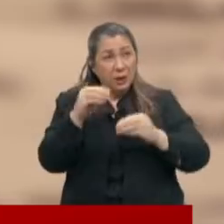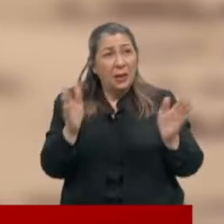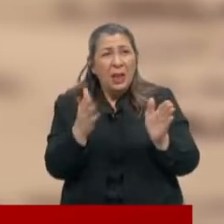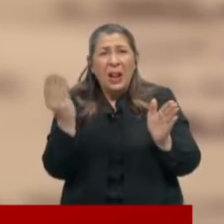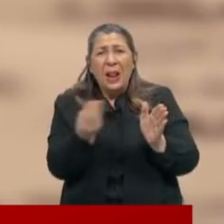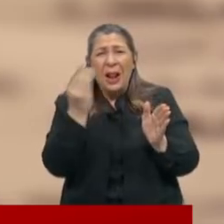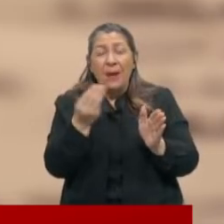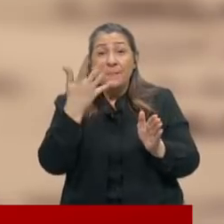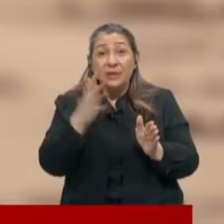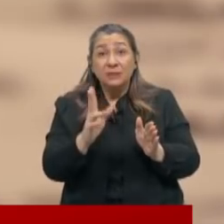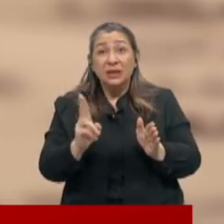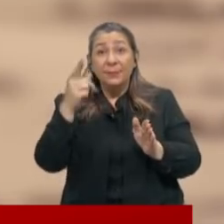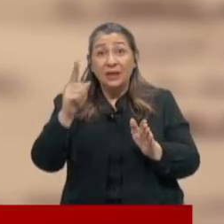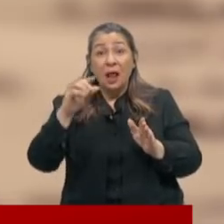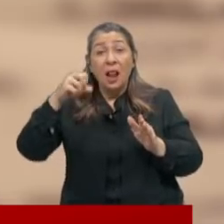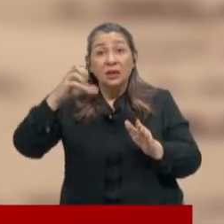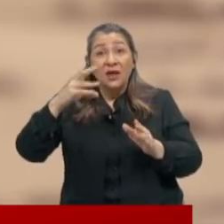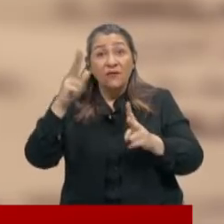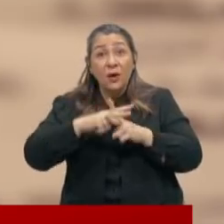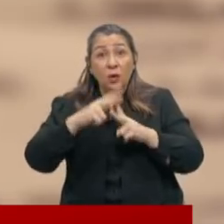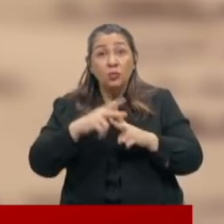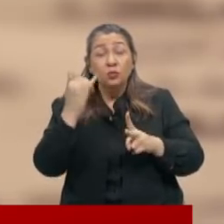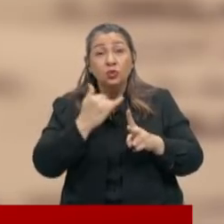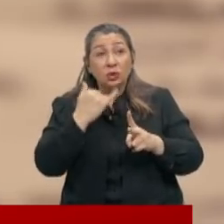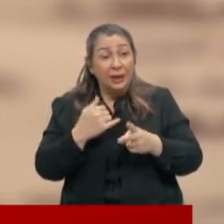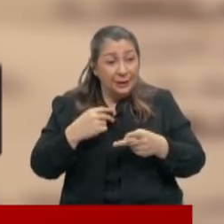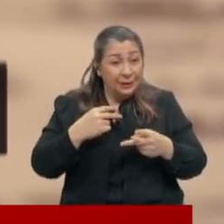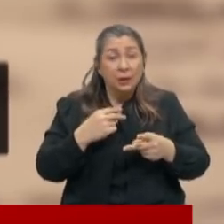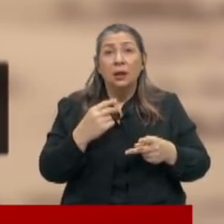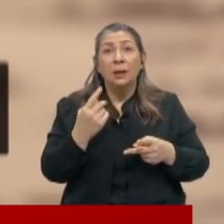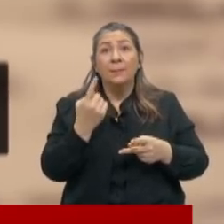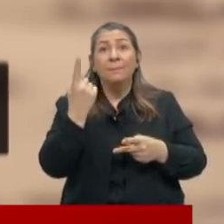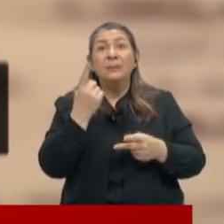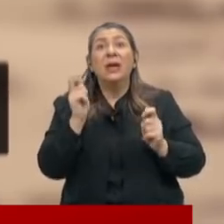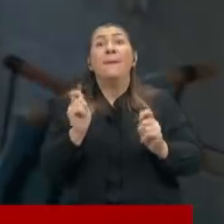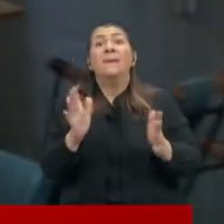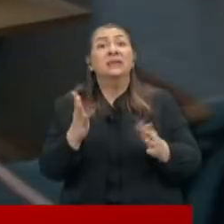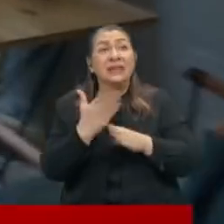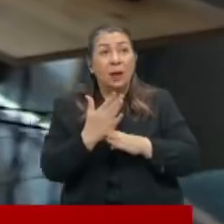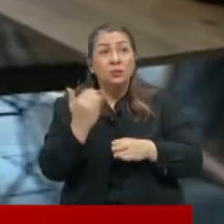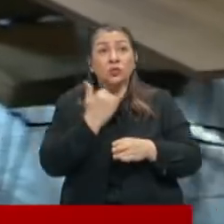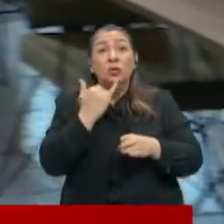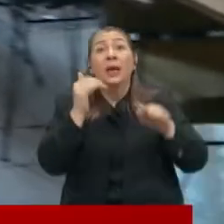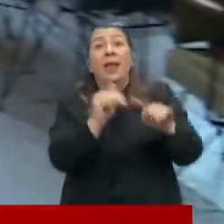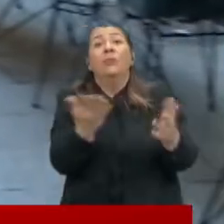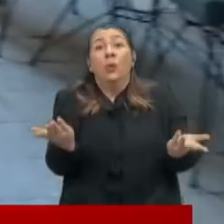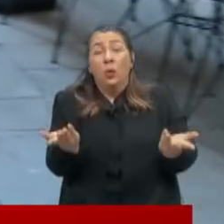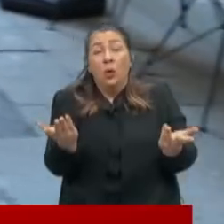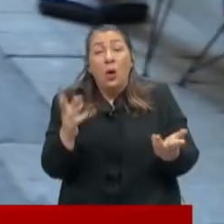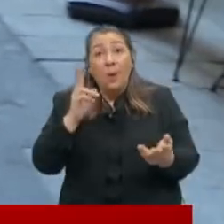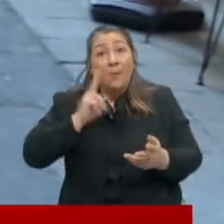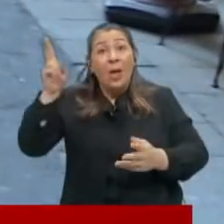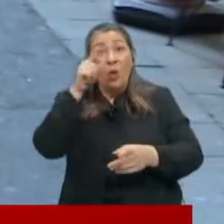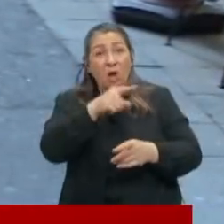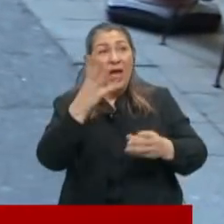dükkanlara gelen 5.000-7.000 liralık elektrik faturalarını müşteriye yansıtmak bir seçenek bile değil. Çünkü müşteri zaten gelmiyor.